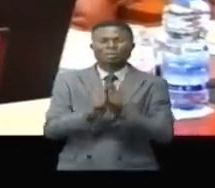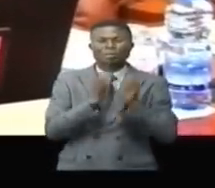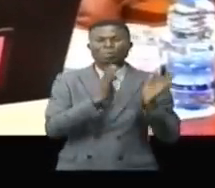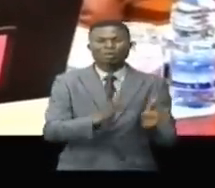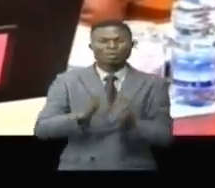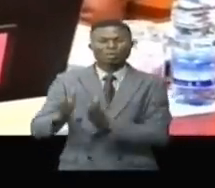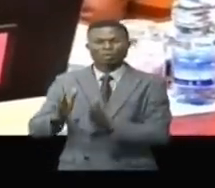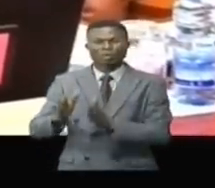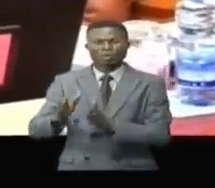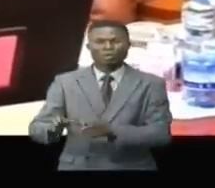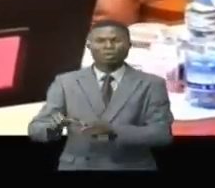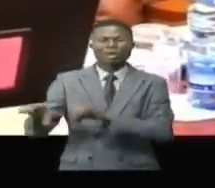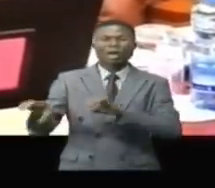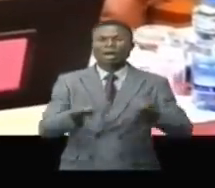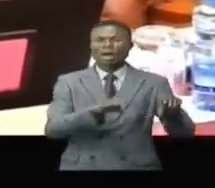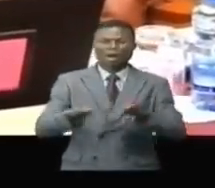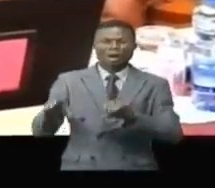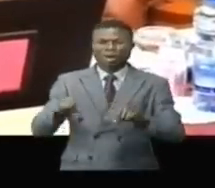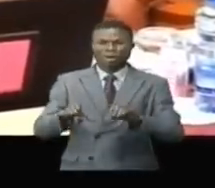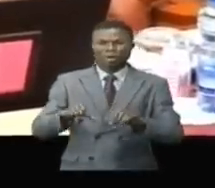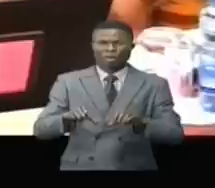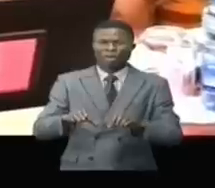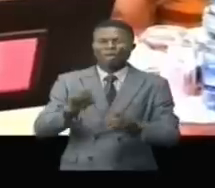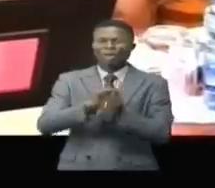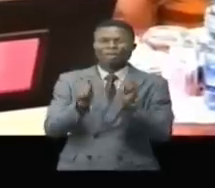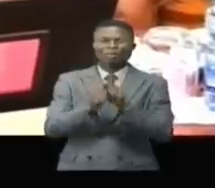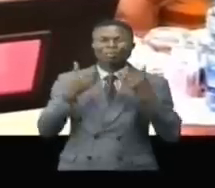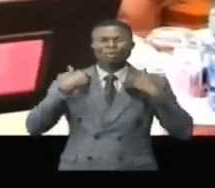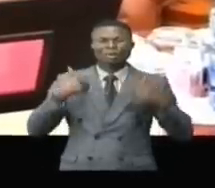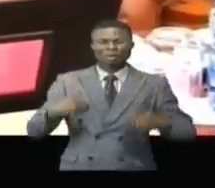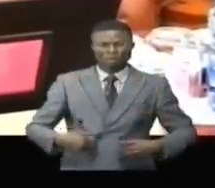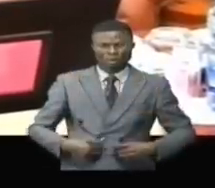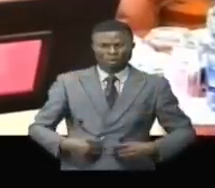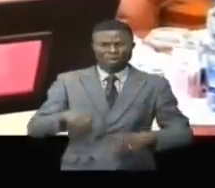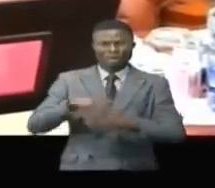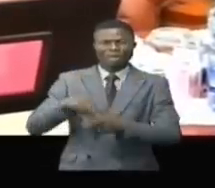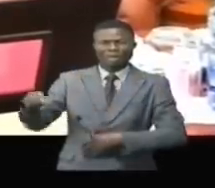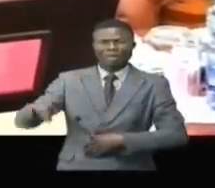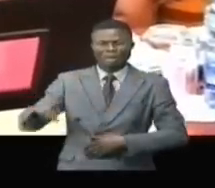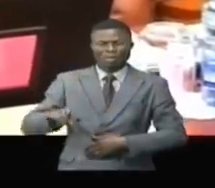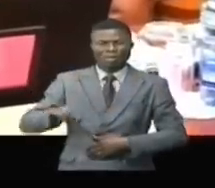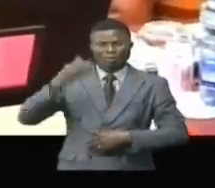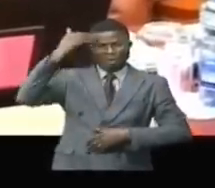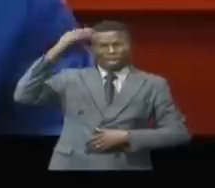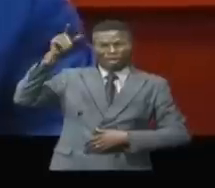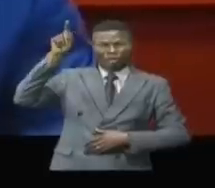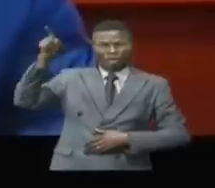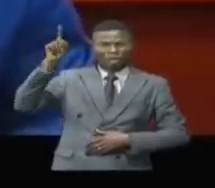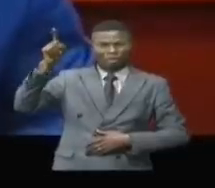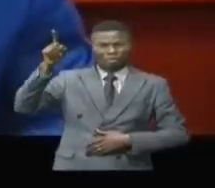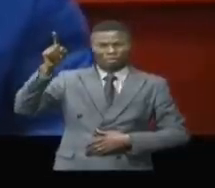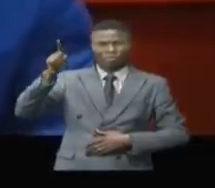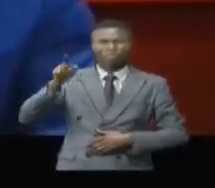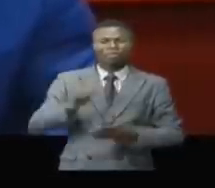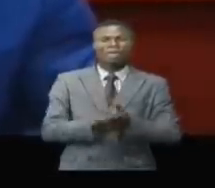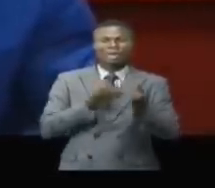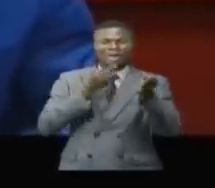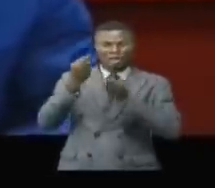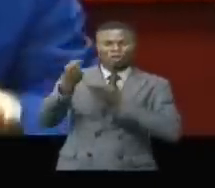de la mise en œuvre des actions à haut impact sanitaire dans la province du Grand Équateur, il a été